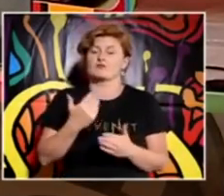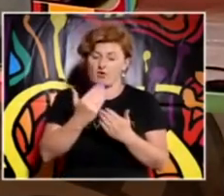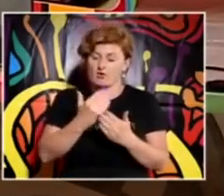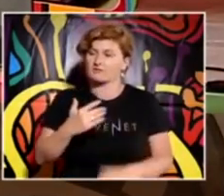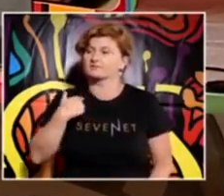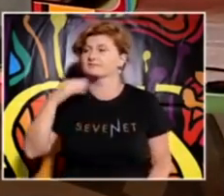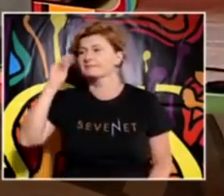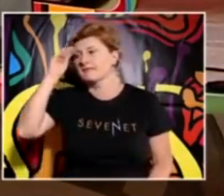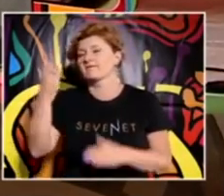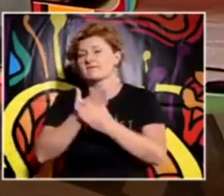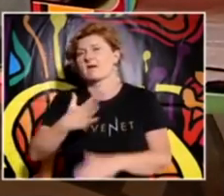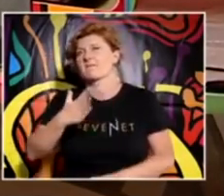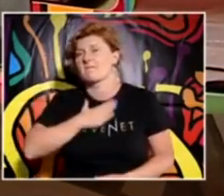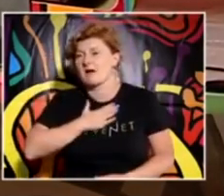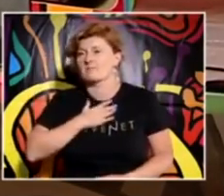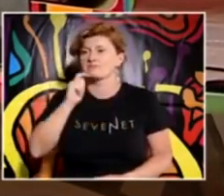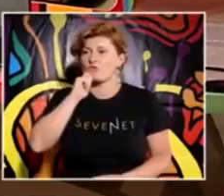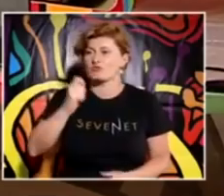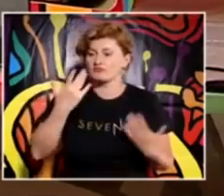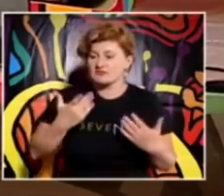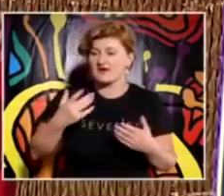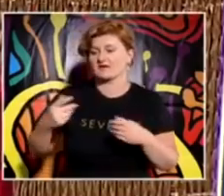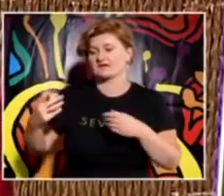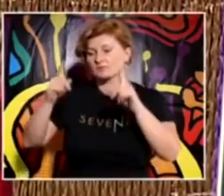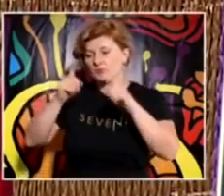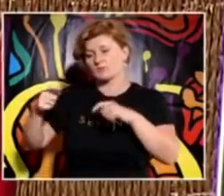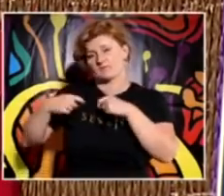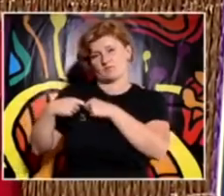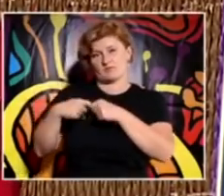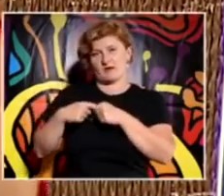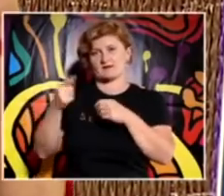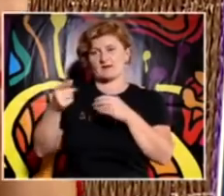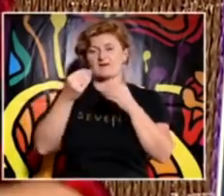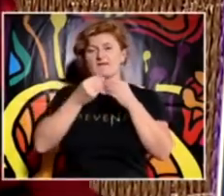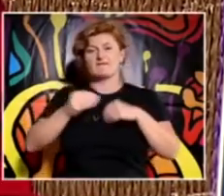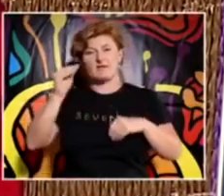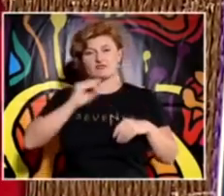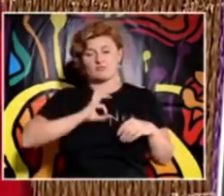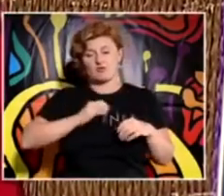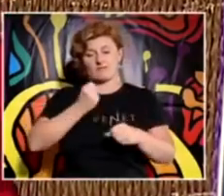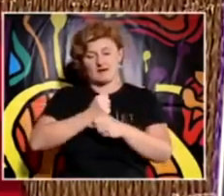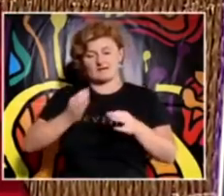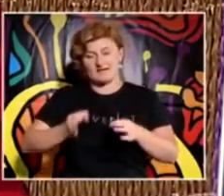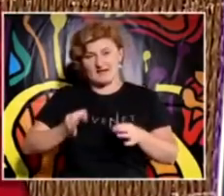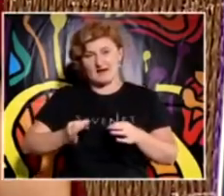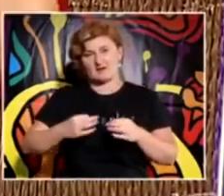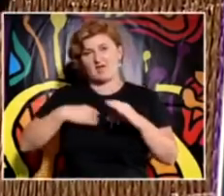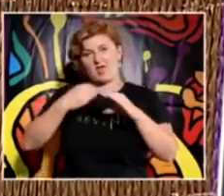świat, zacznijmy współpracę. Tak, tak. Większość mojej pracy teraz podróżniczej to jest pisanie